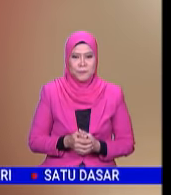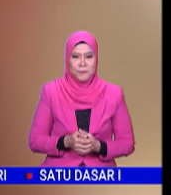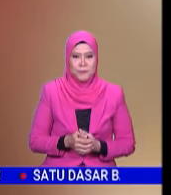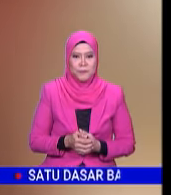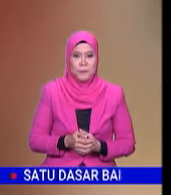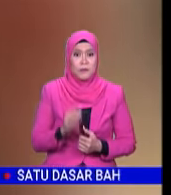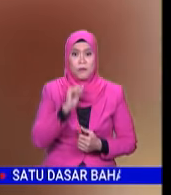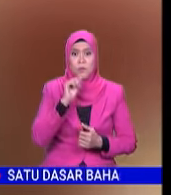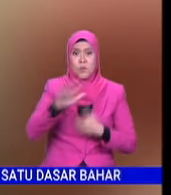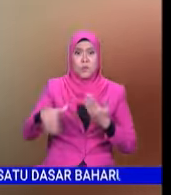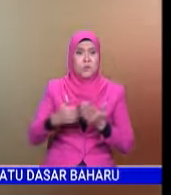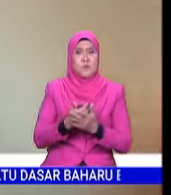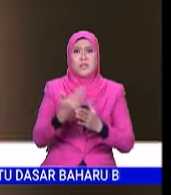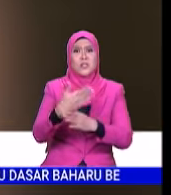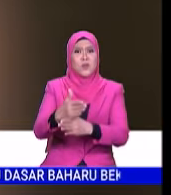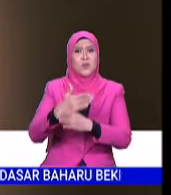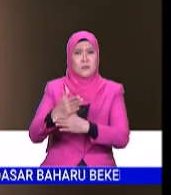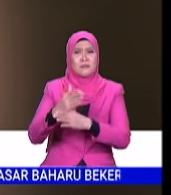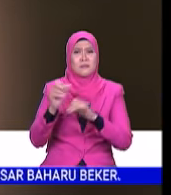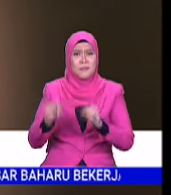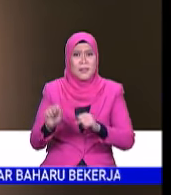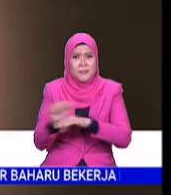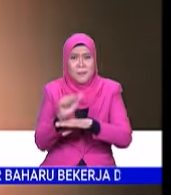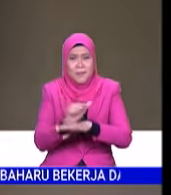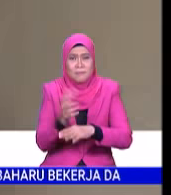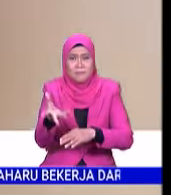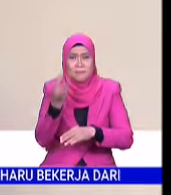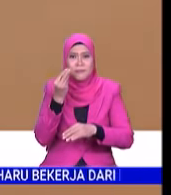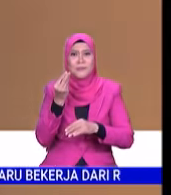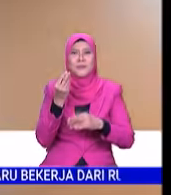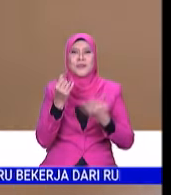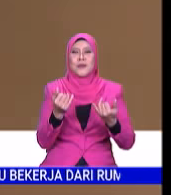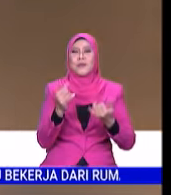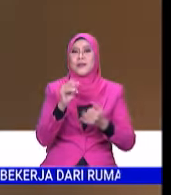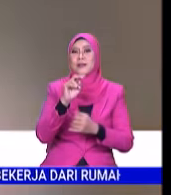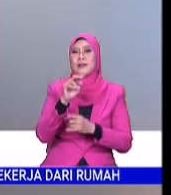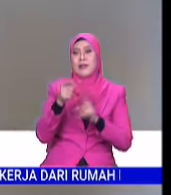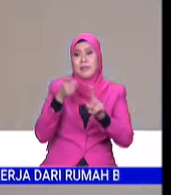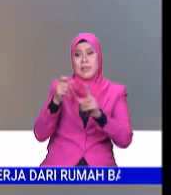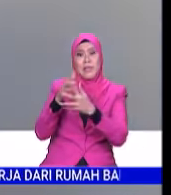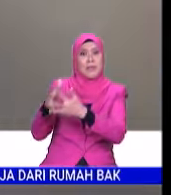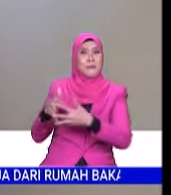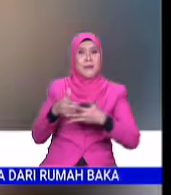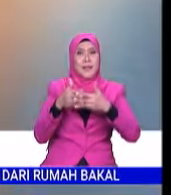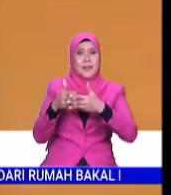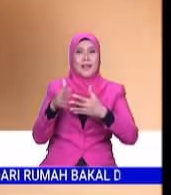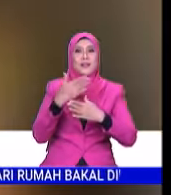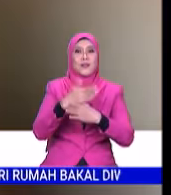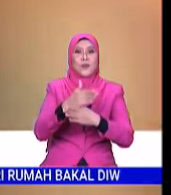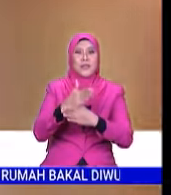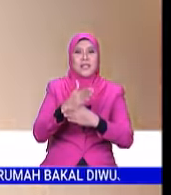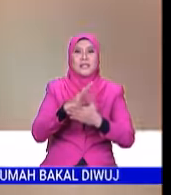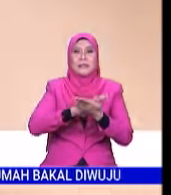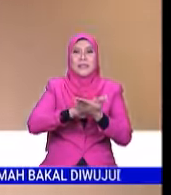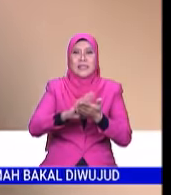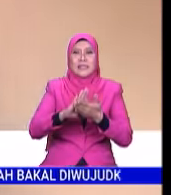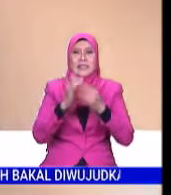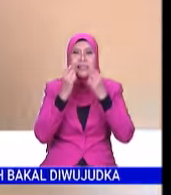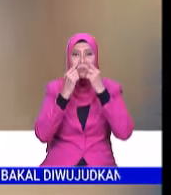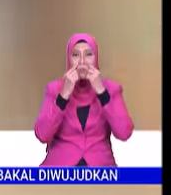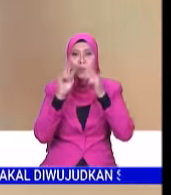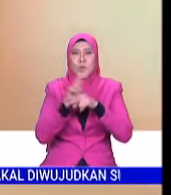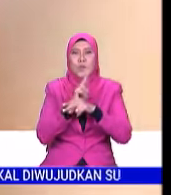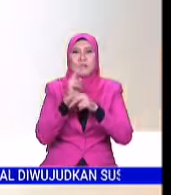Bukan semua yang dikongsi di media sosial boleh diamalkan. Rosaline Catherine dari Amerika Syarikat berkongsi cara membersihkan hidung menggunakan bawang